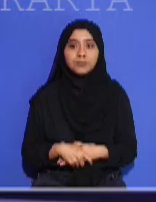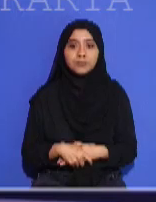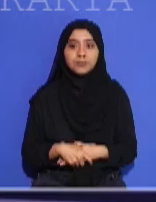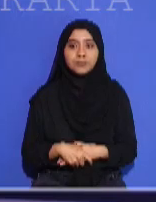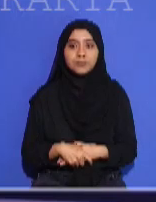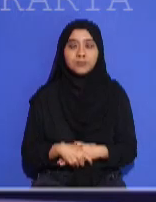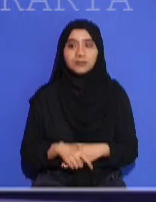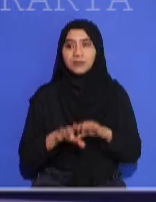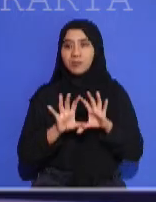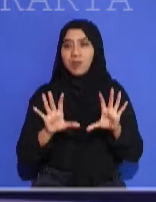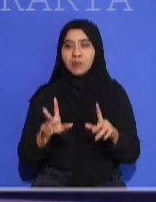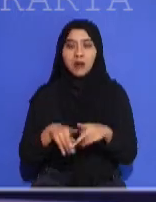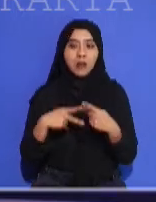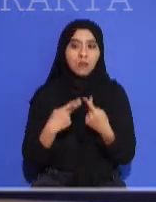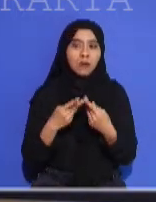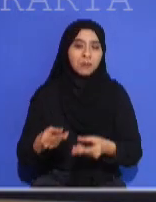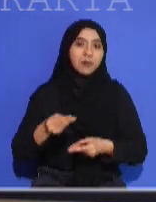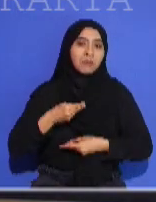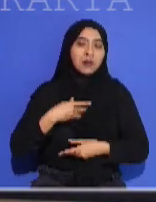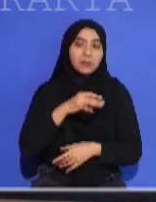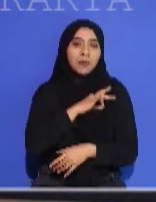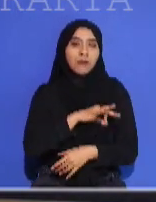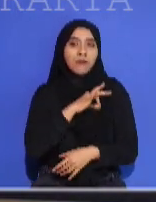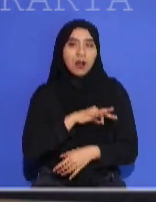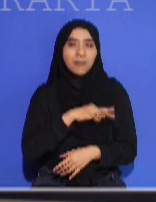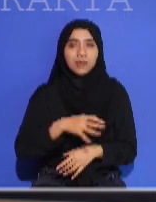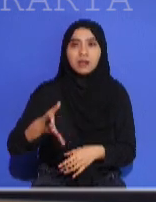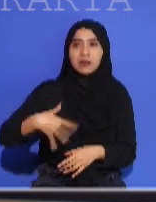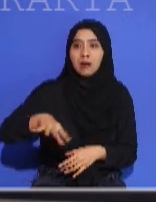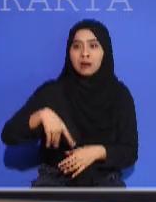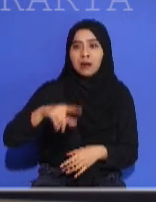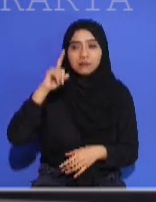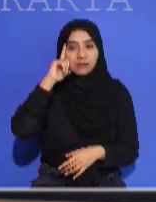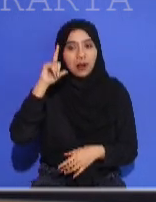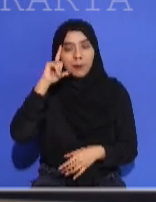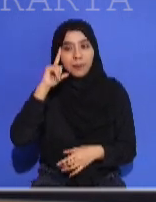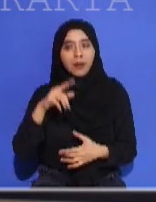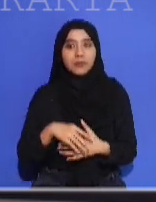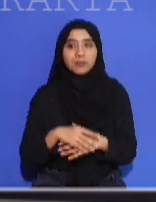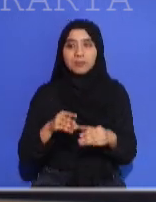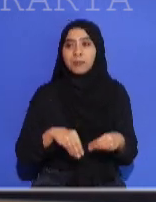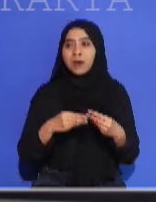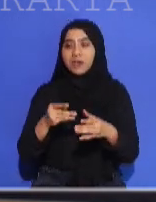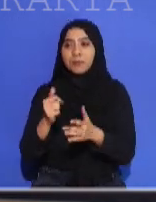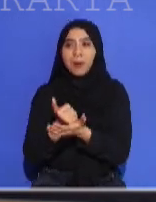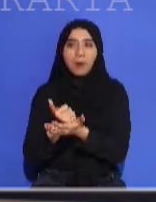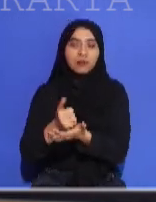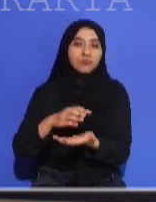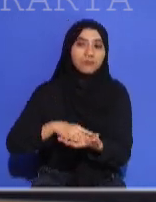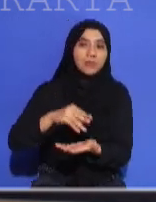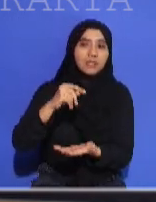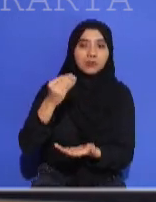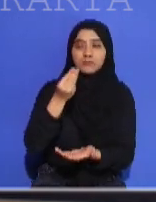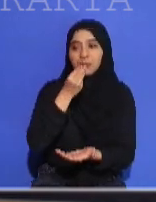Ribuan keluarga penerima manfaat di Kelurahan Sidomoyo, Kapanewon, Godean, Kabupaten Sleman menerima bantuan beras cadangan pangan